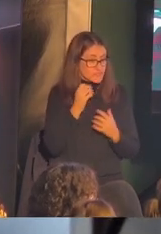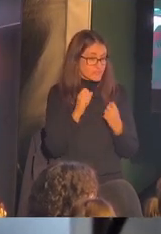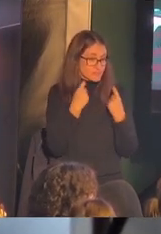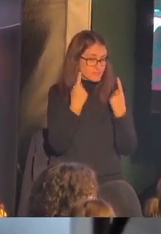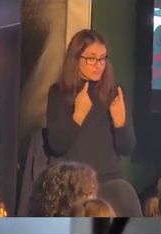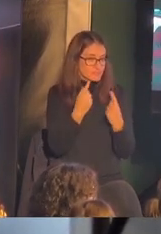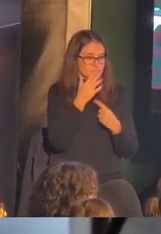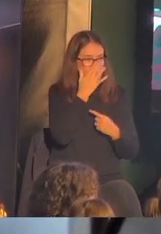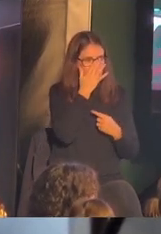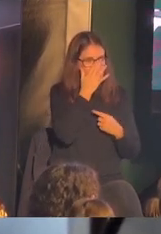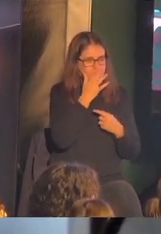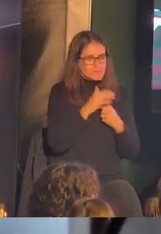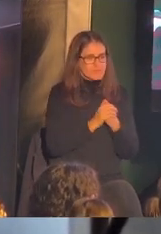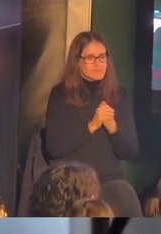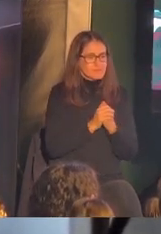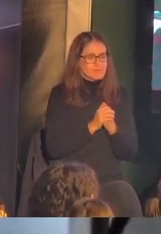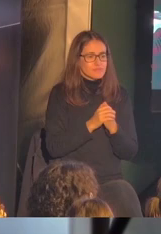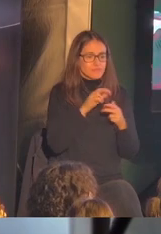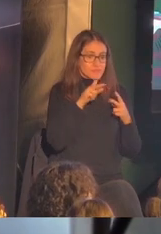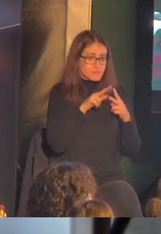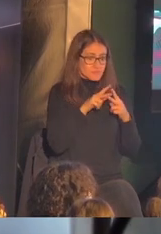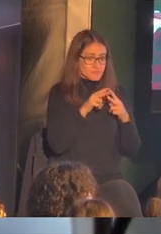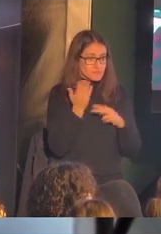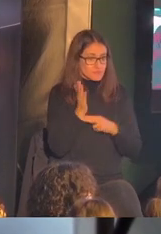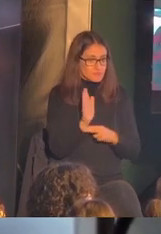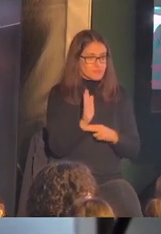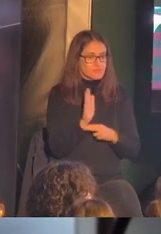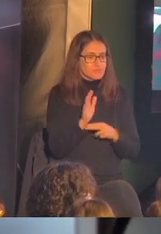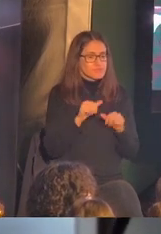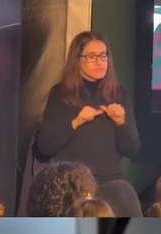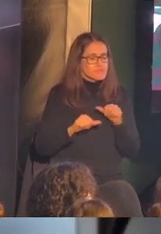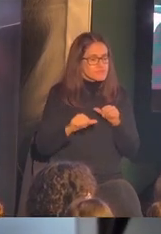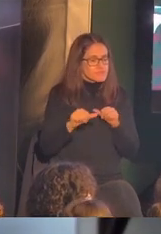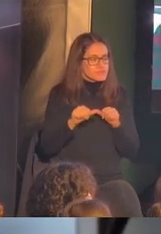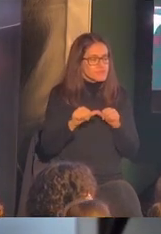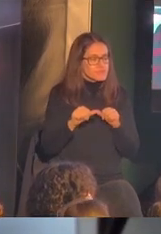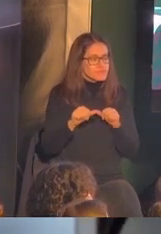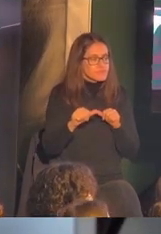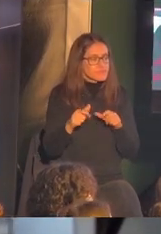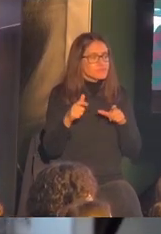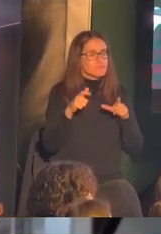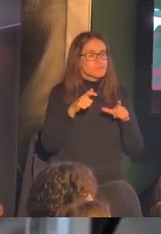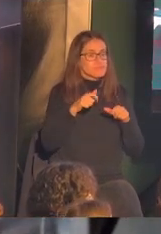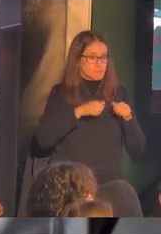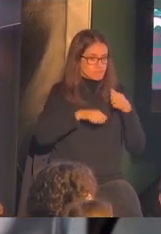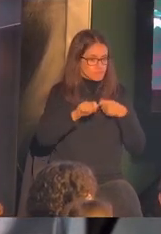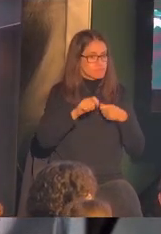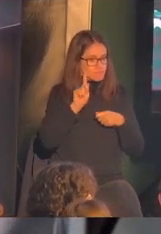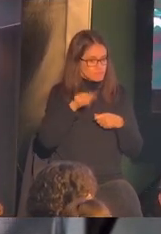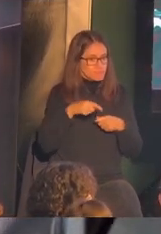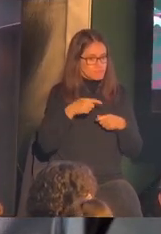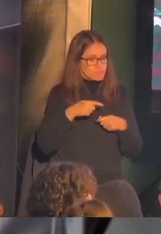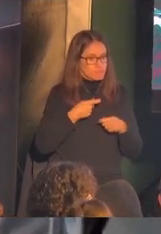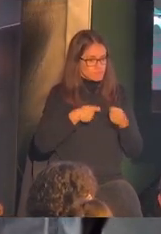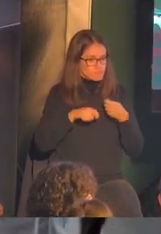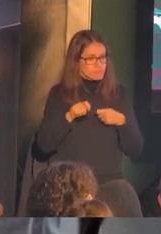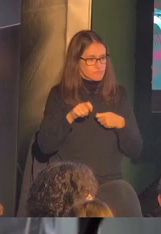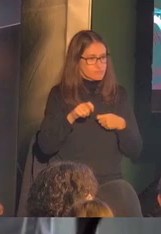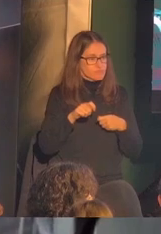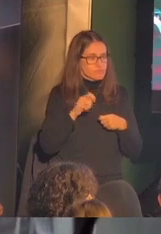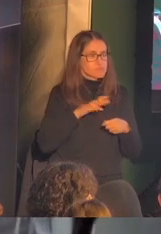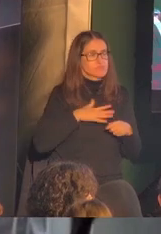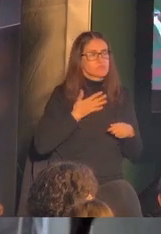En aquest cas són dues i que pròximament estaran també a la venda per tot el